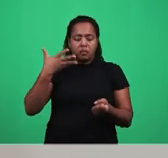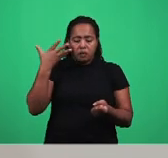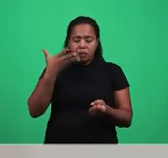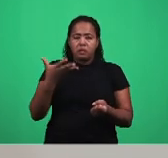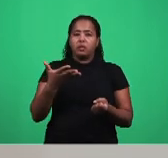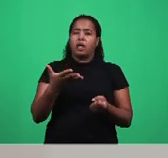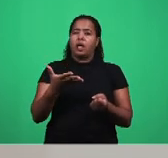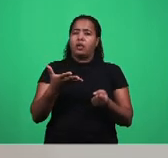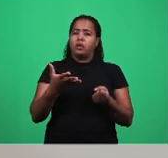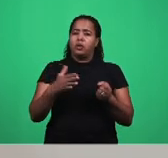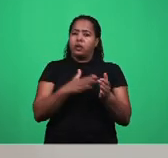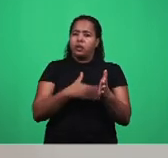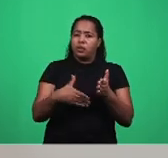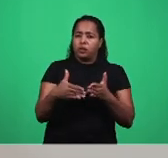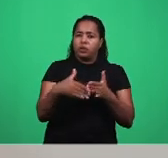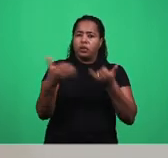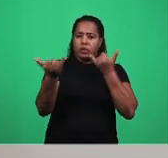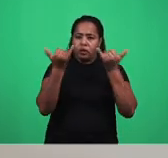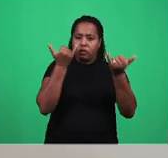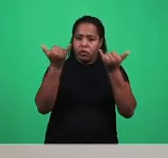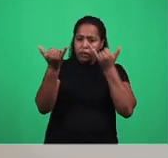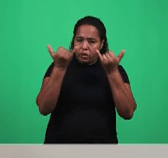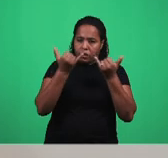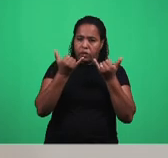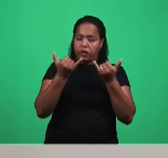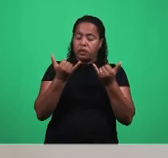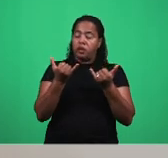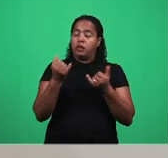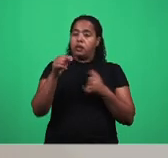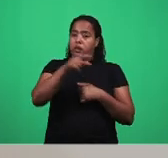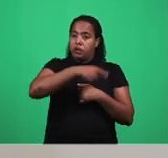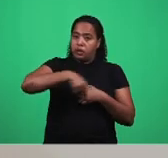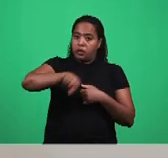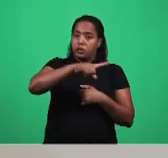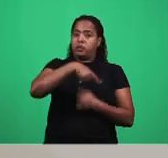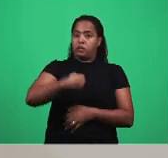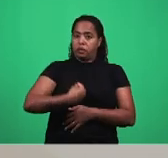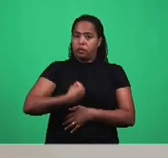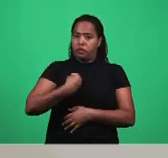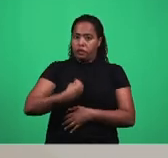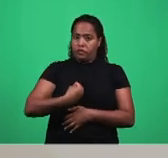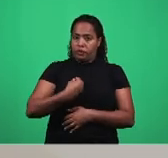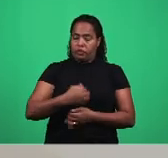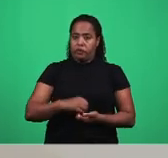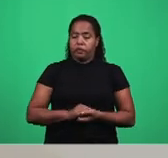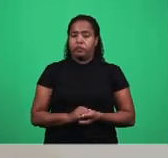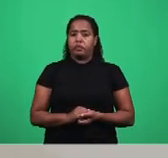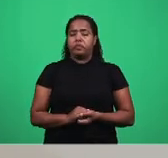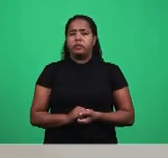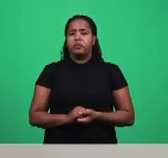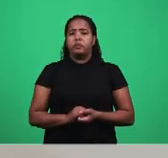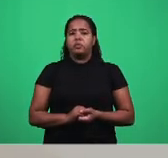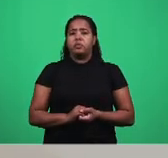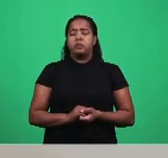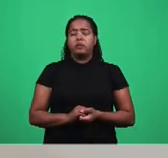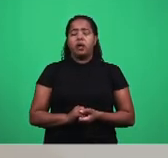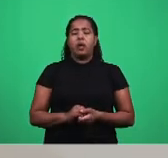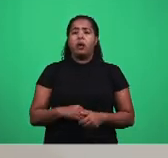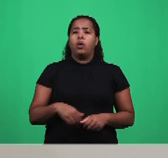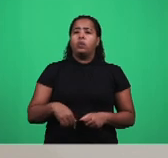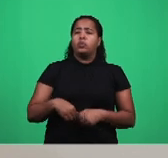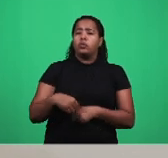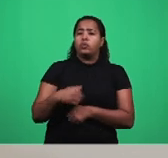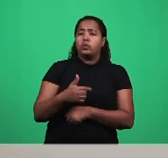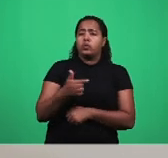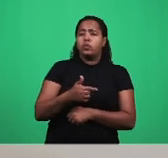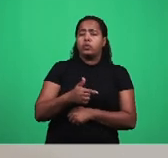et eux, ils ont pu participer de toutes les informations ce dernier moment. Nous avons fait un deuxième